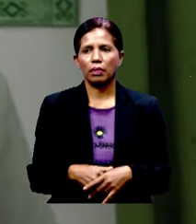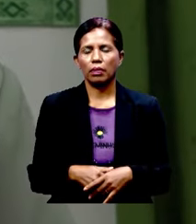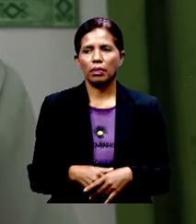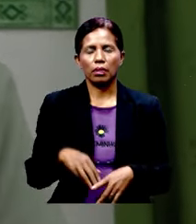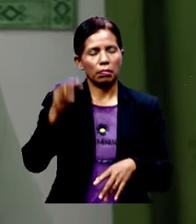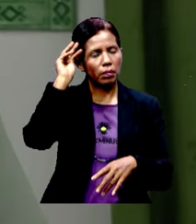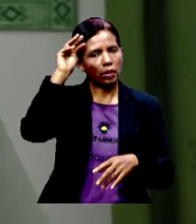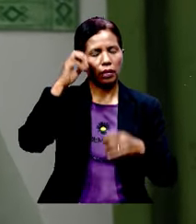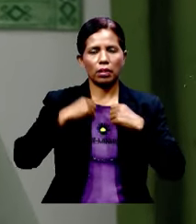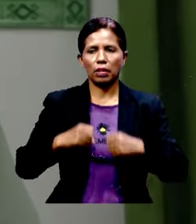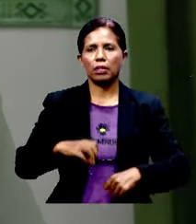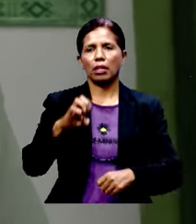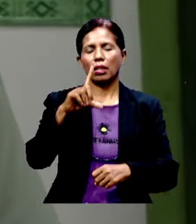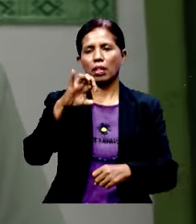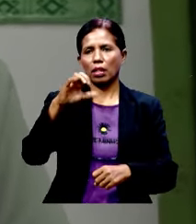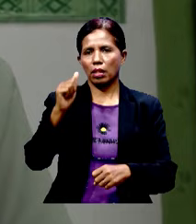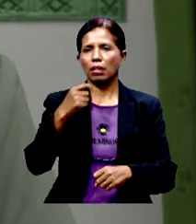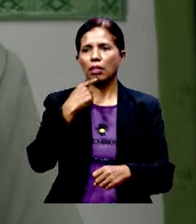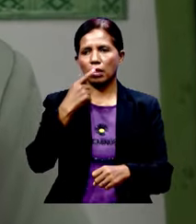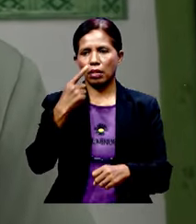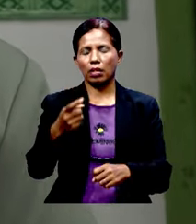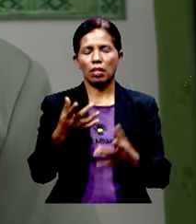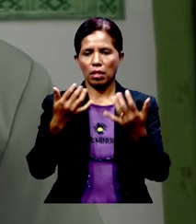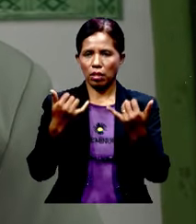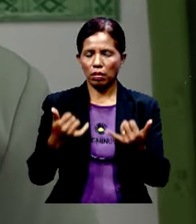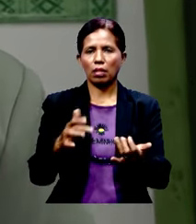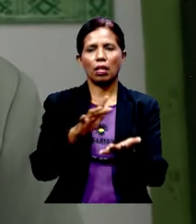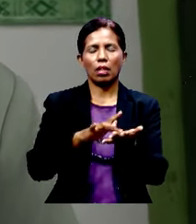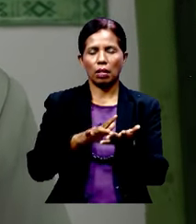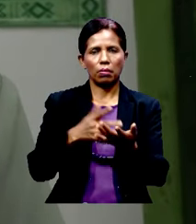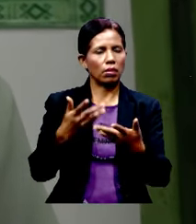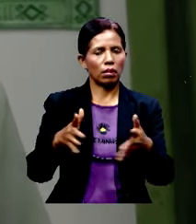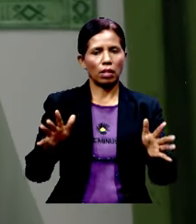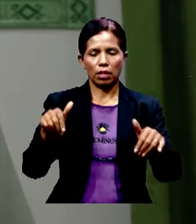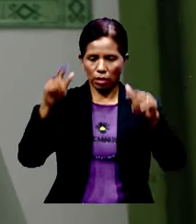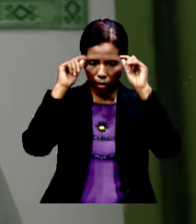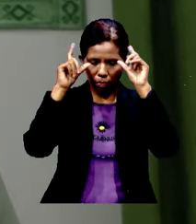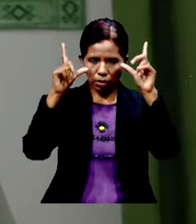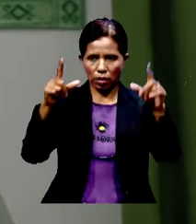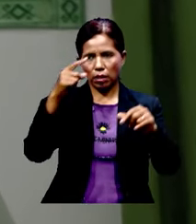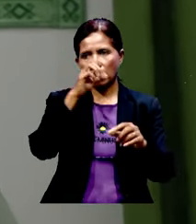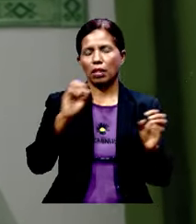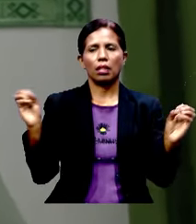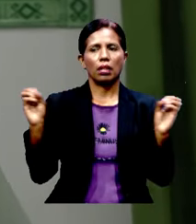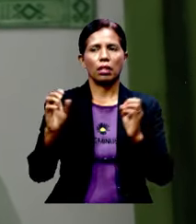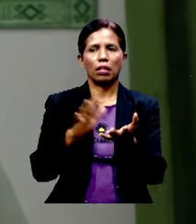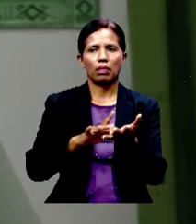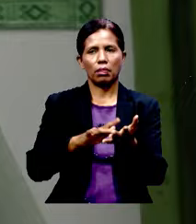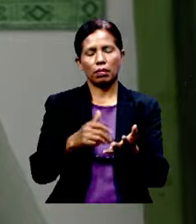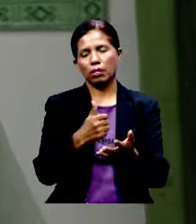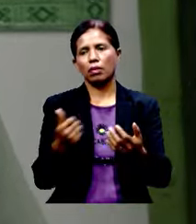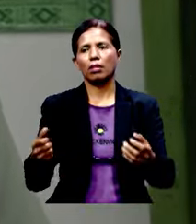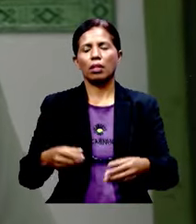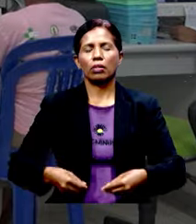Ministra Saudi Elia dos Reis Amaral Hateten dadaungne ai moruk mamuk ia teritorium nasional nula iha on ai moruk reserva